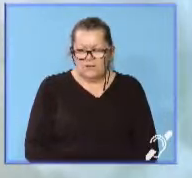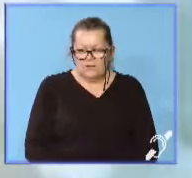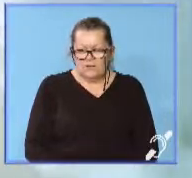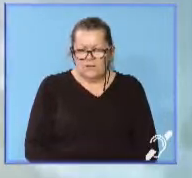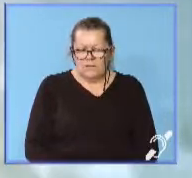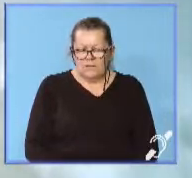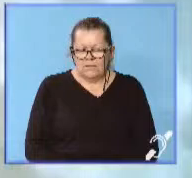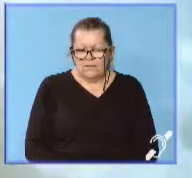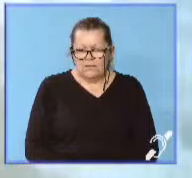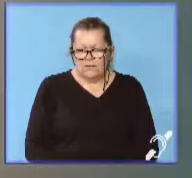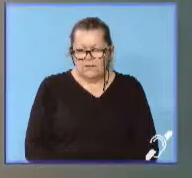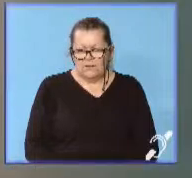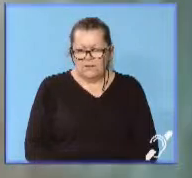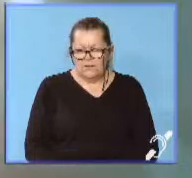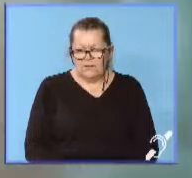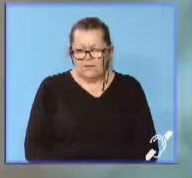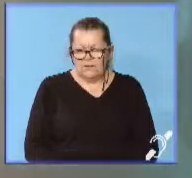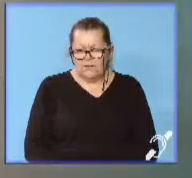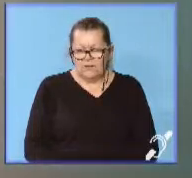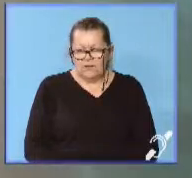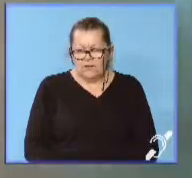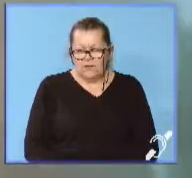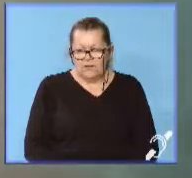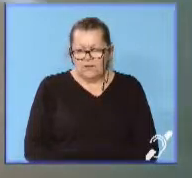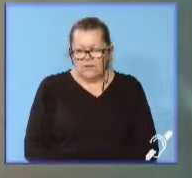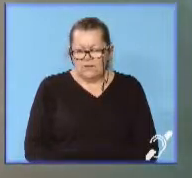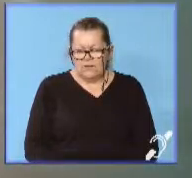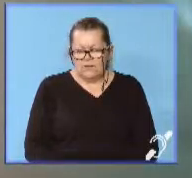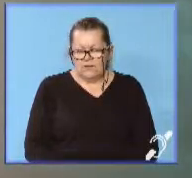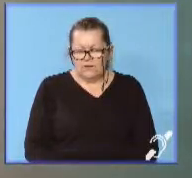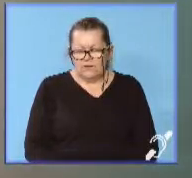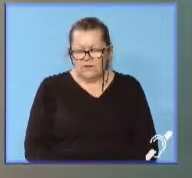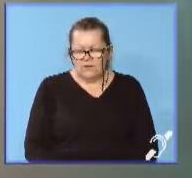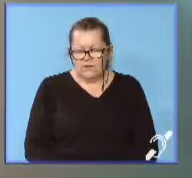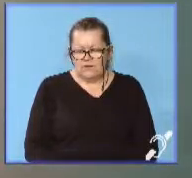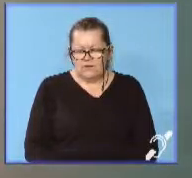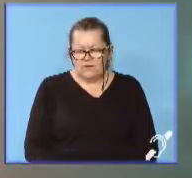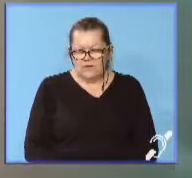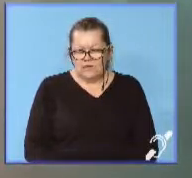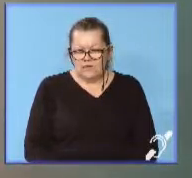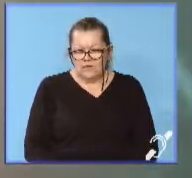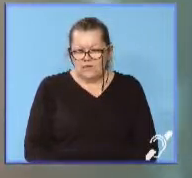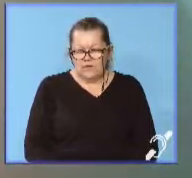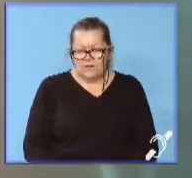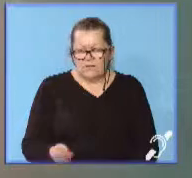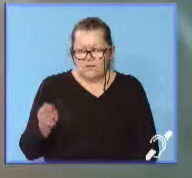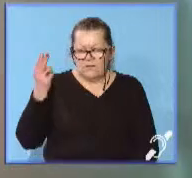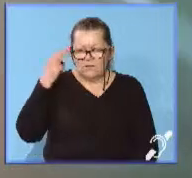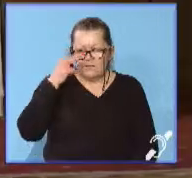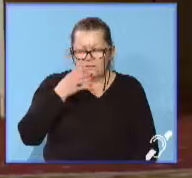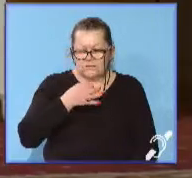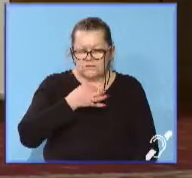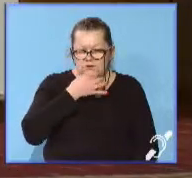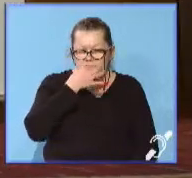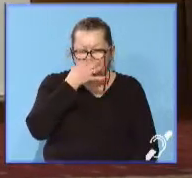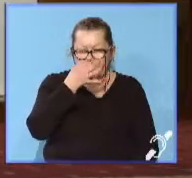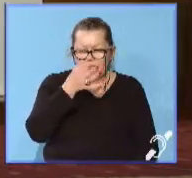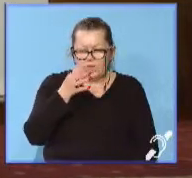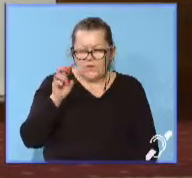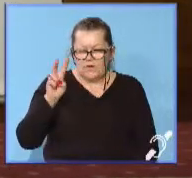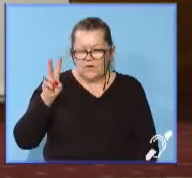i nimeni să și apleci urechea să înțeleagă Ce spun versuri